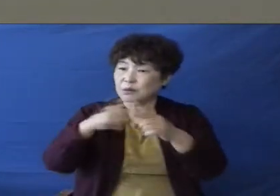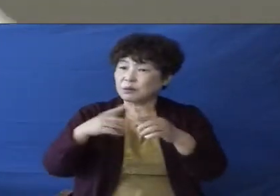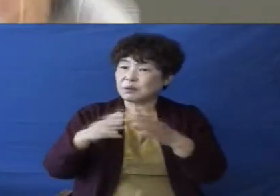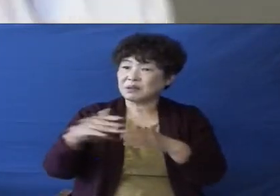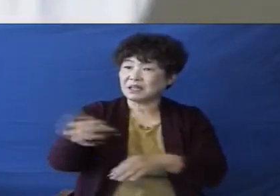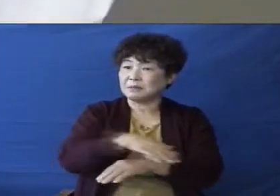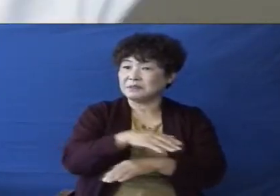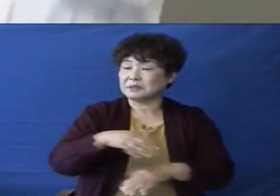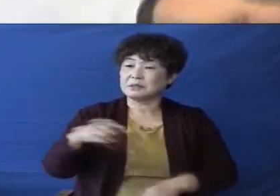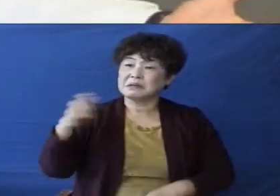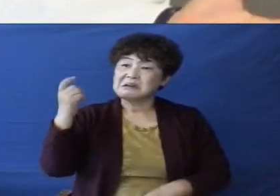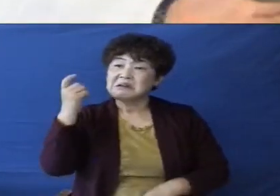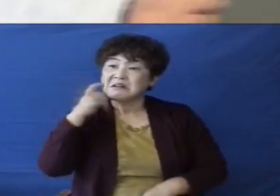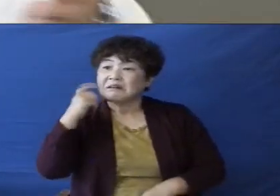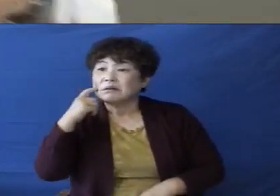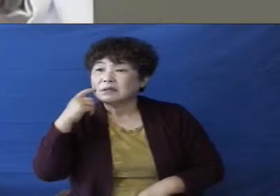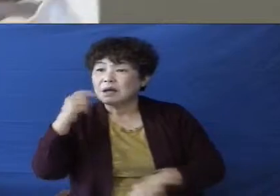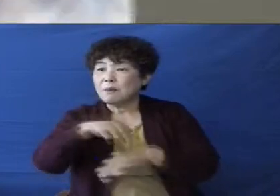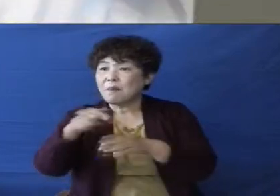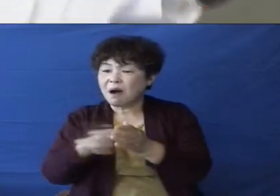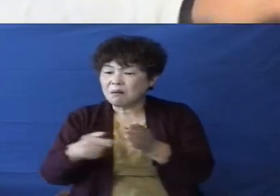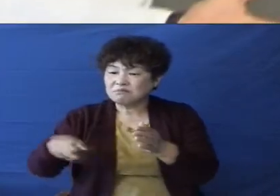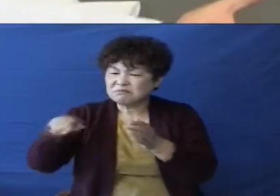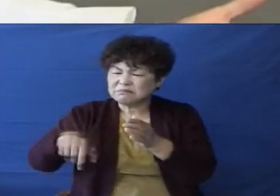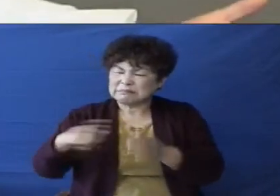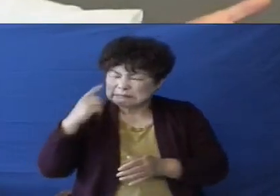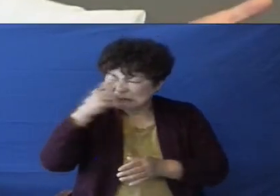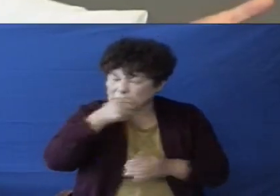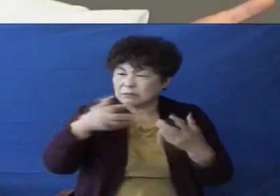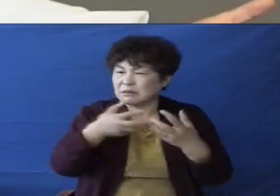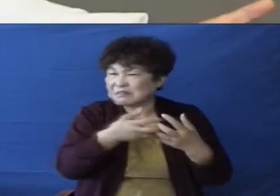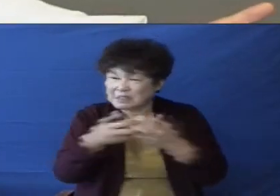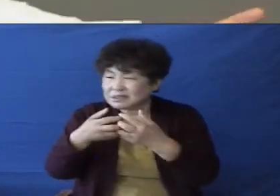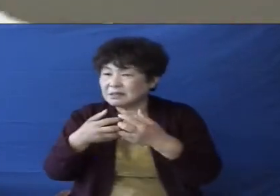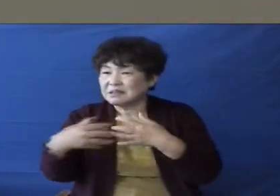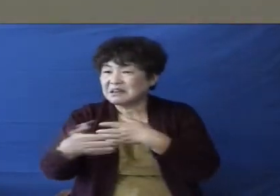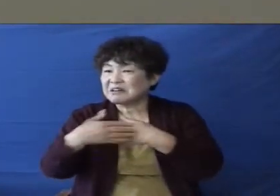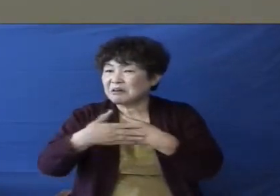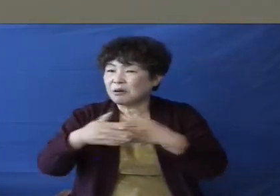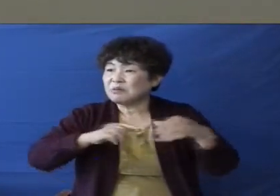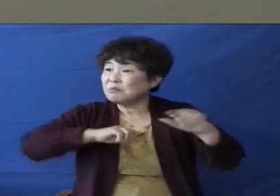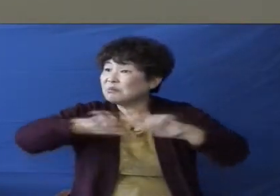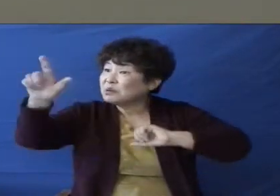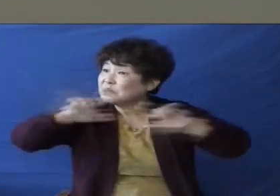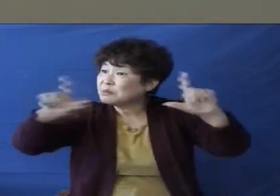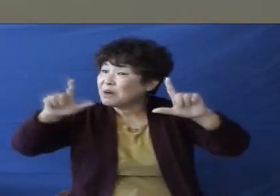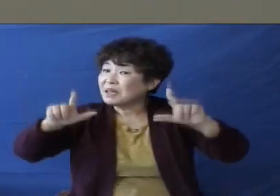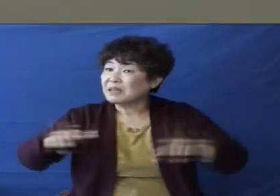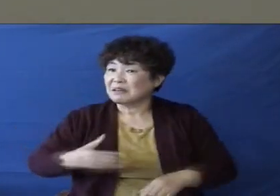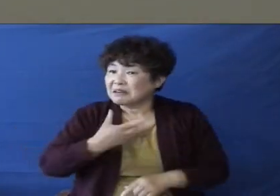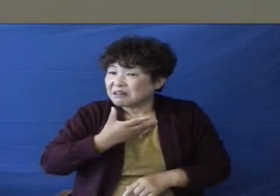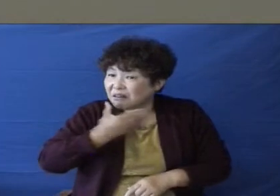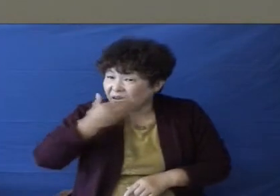당연히 천국 갈 거라고 생각했던 사람은 버림 받는 것이고 자기는 저주 받아서